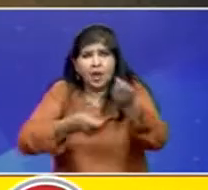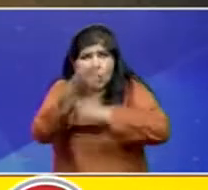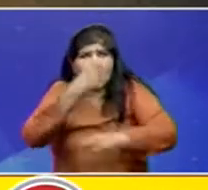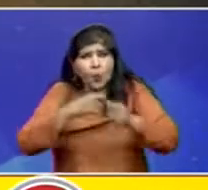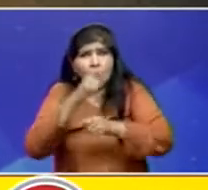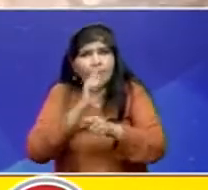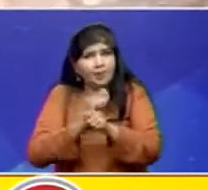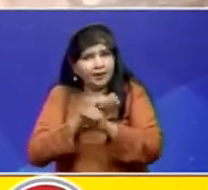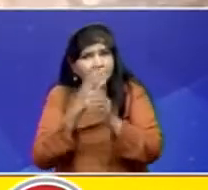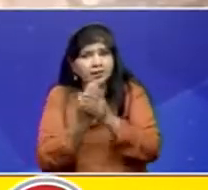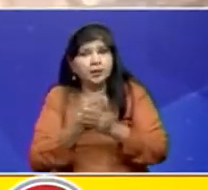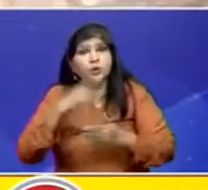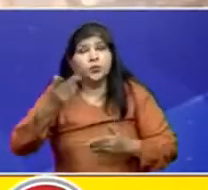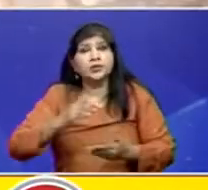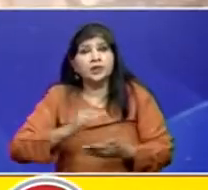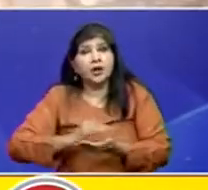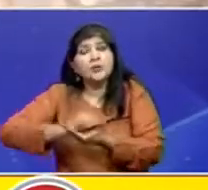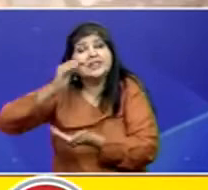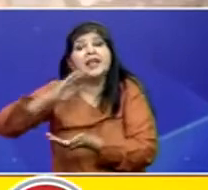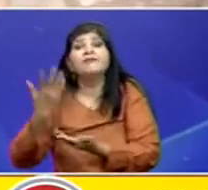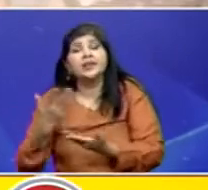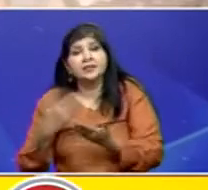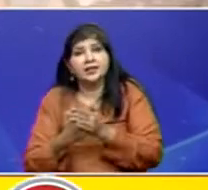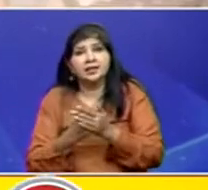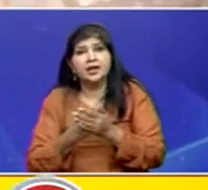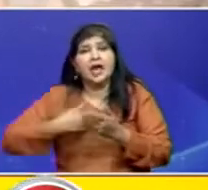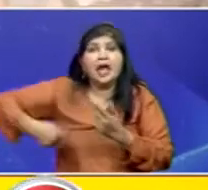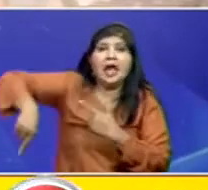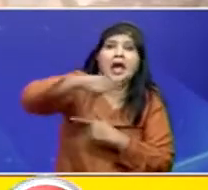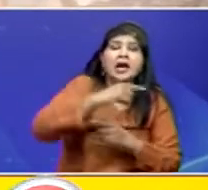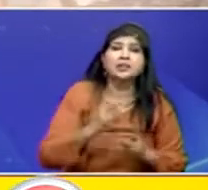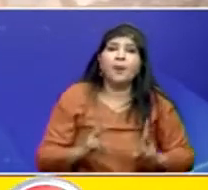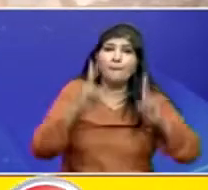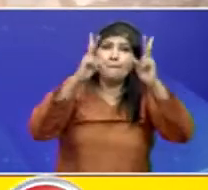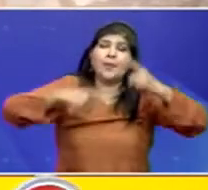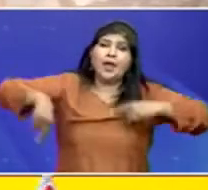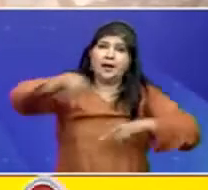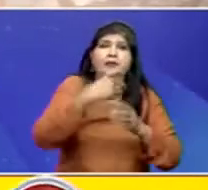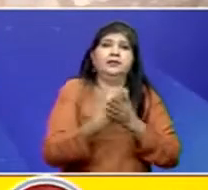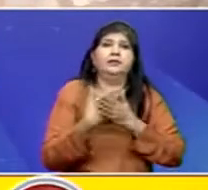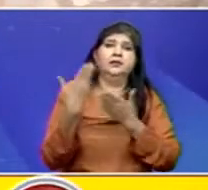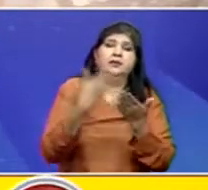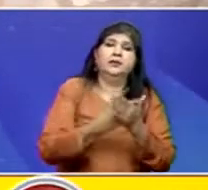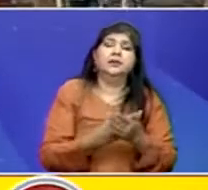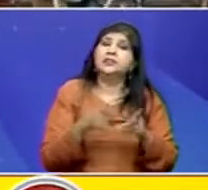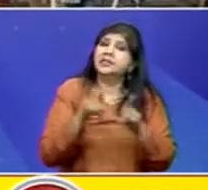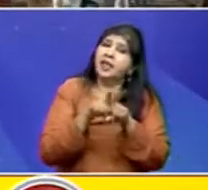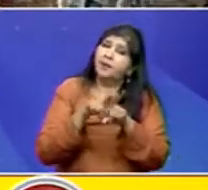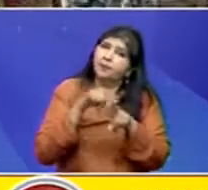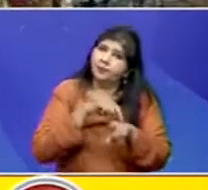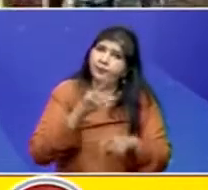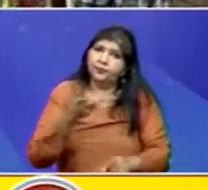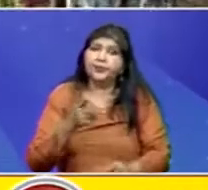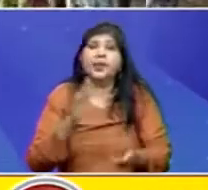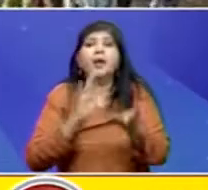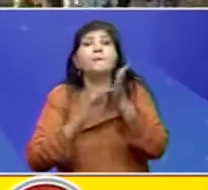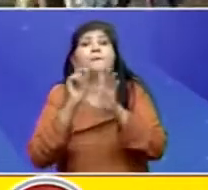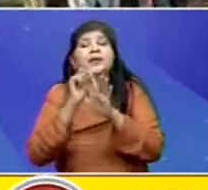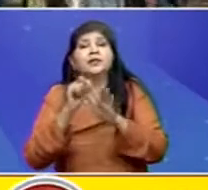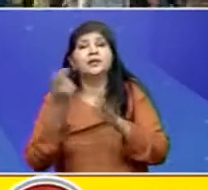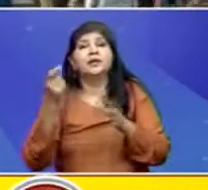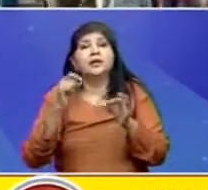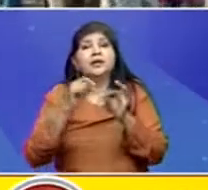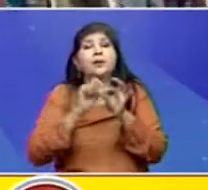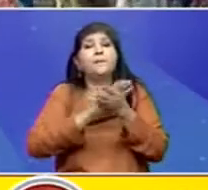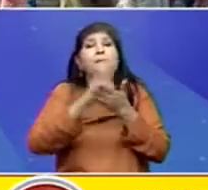हैं और उसके बचाव के लिए आसपास पेड़ पहुदे लगाये जाते हैं इस तरह मध्यप्रदेश की भिल